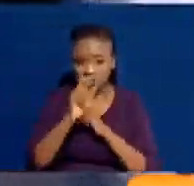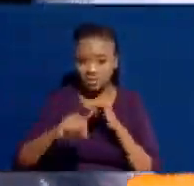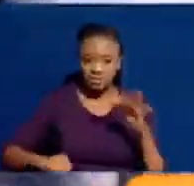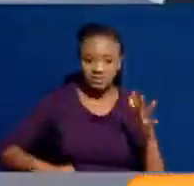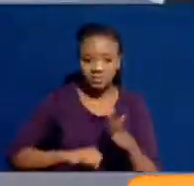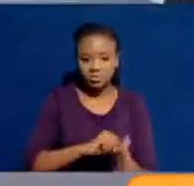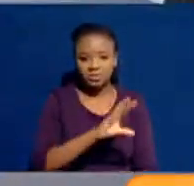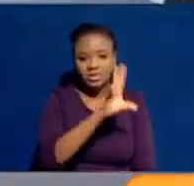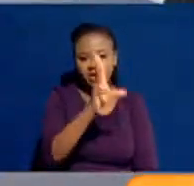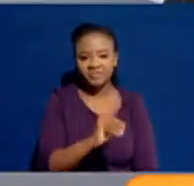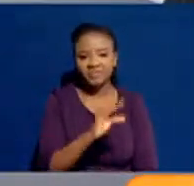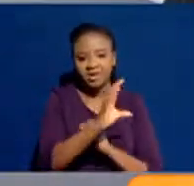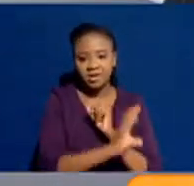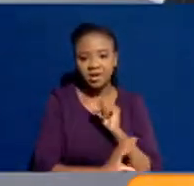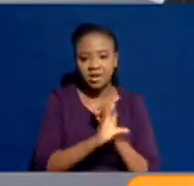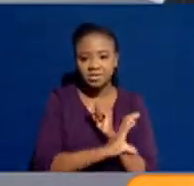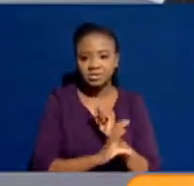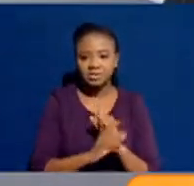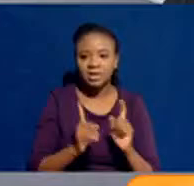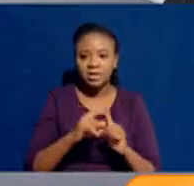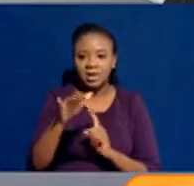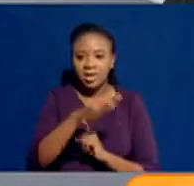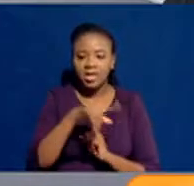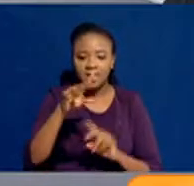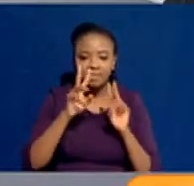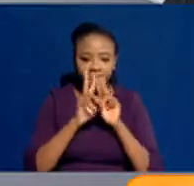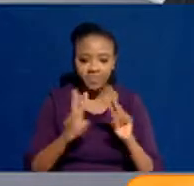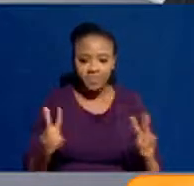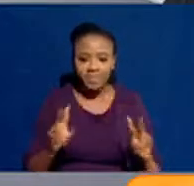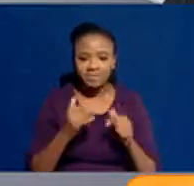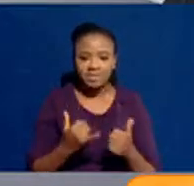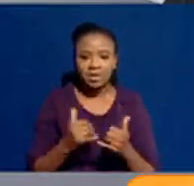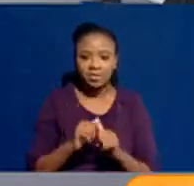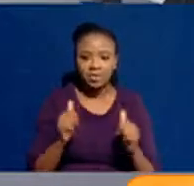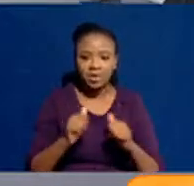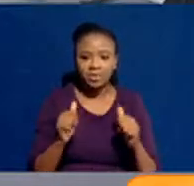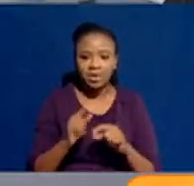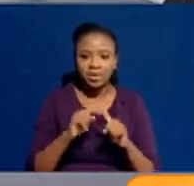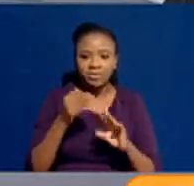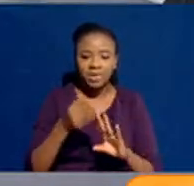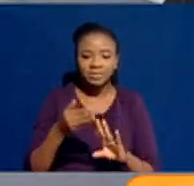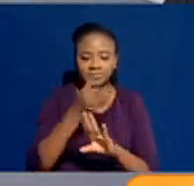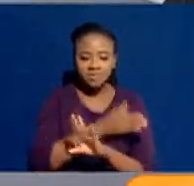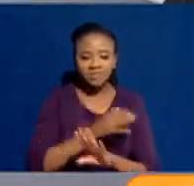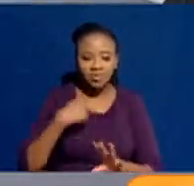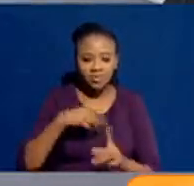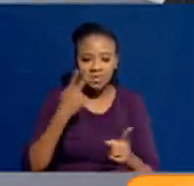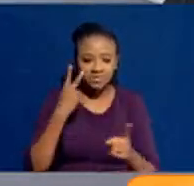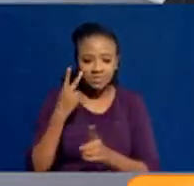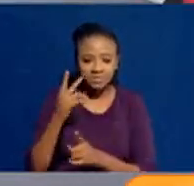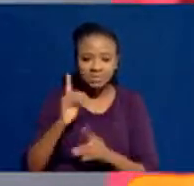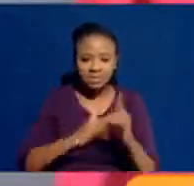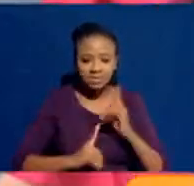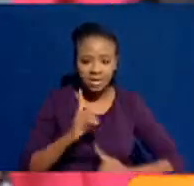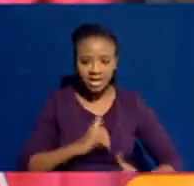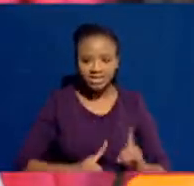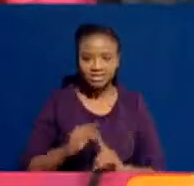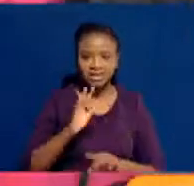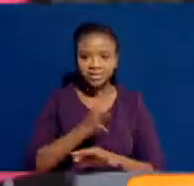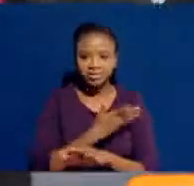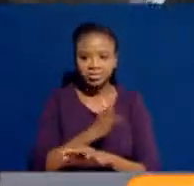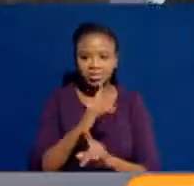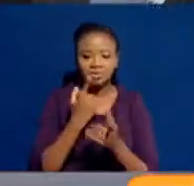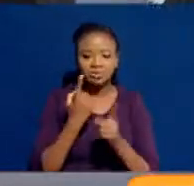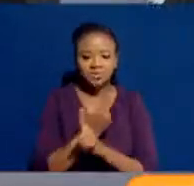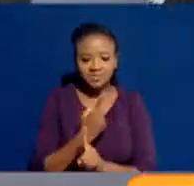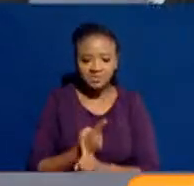Afrika. Hali tulivu imerejea katika maeneo haya. Hapo awali tulishuhudia densi, nyimbo kwa lugha tofauti